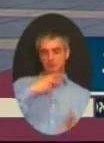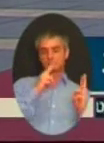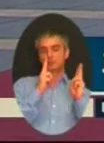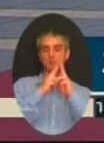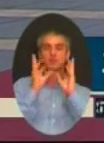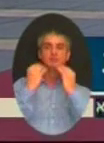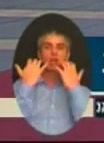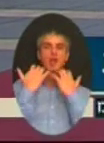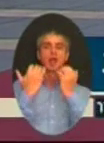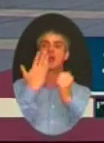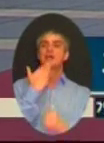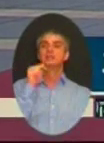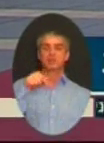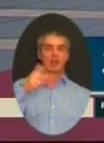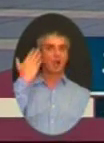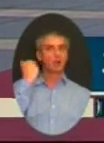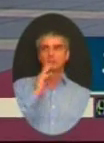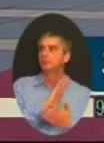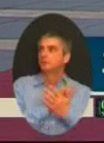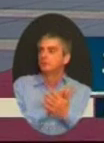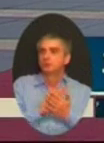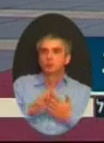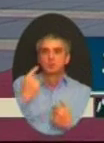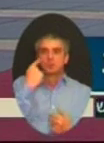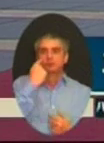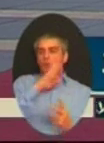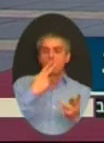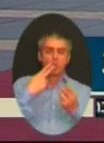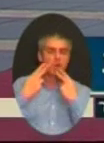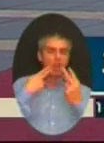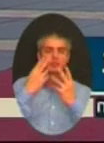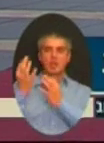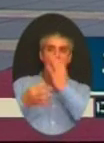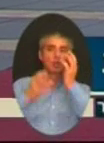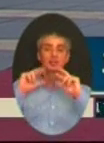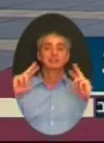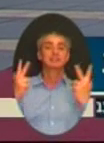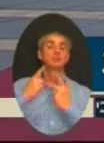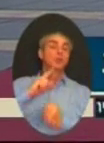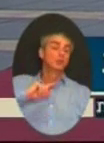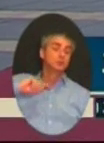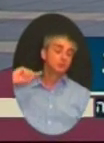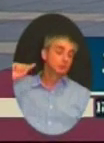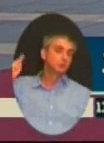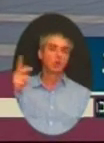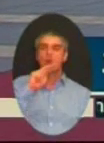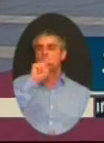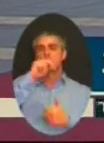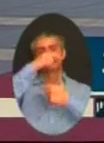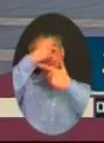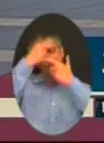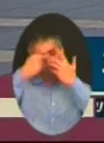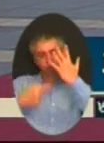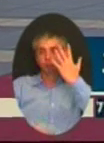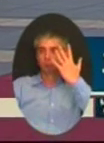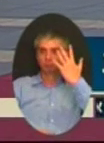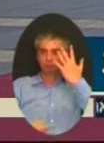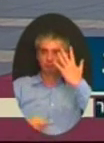במפגש עם הקהל הישראלי, זה היה פשוט מרשים, איך הוא ענה על השאלות של הציבור, מכל הנושאים האפשריים,